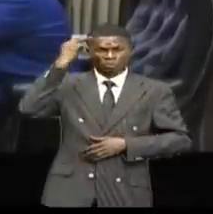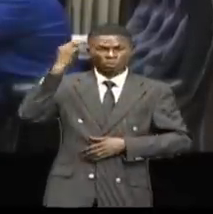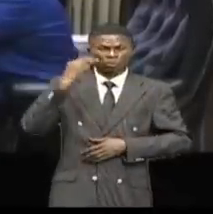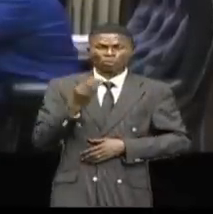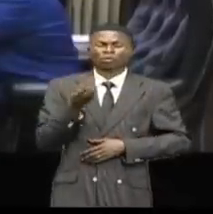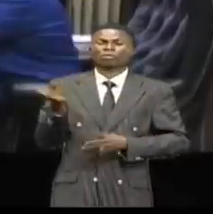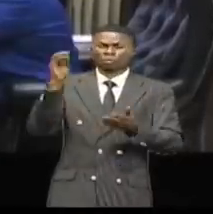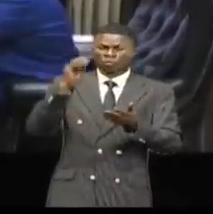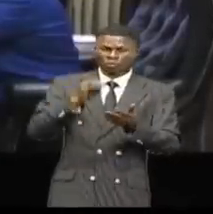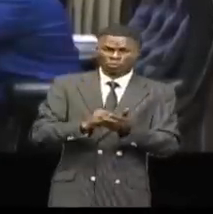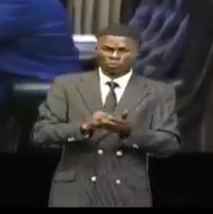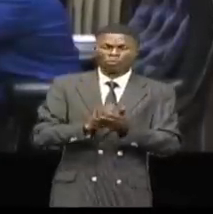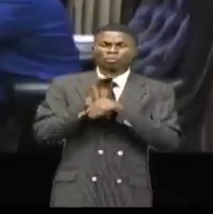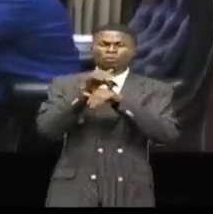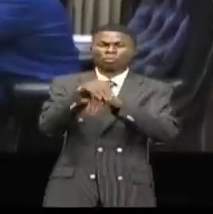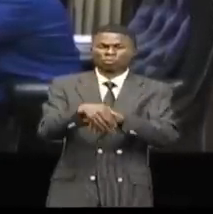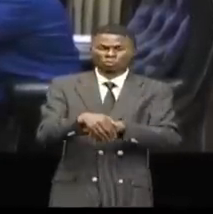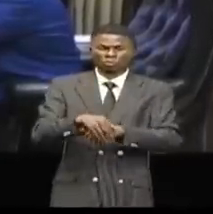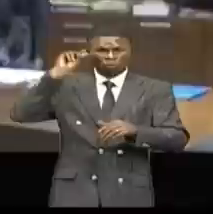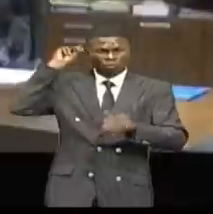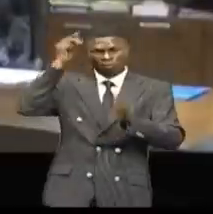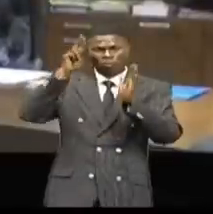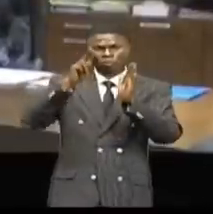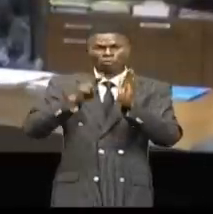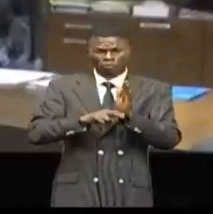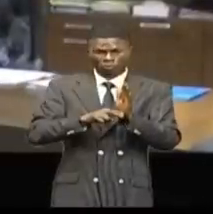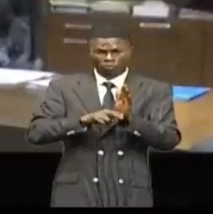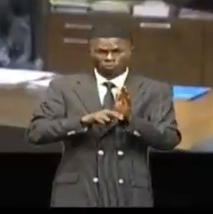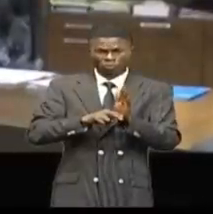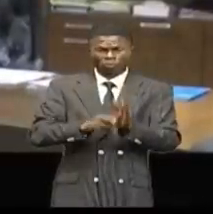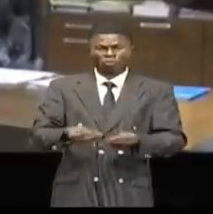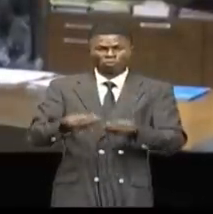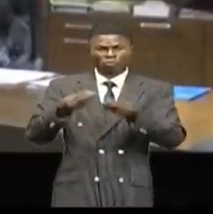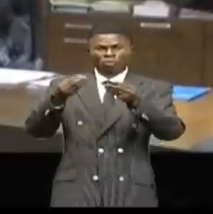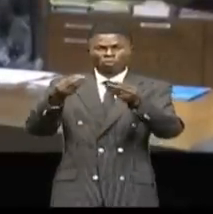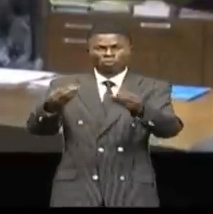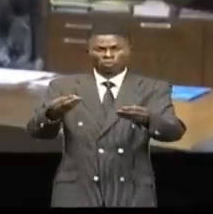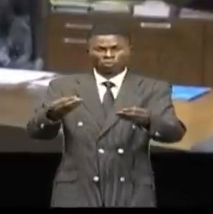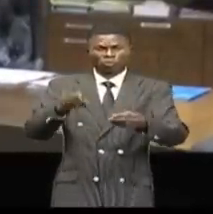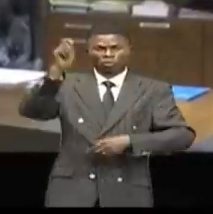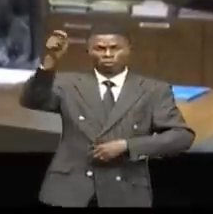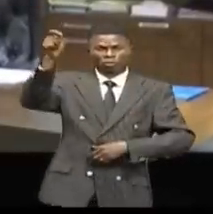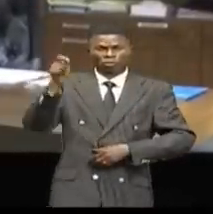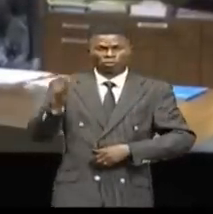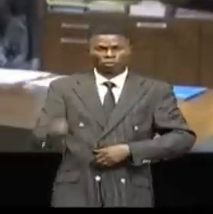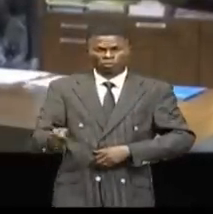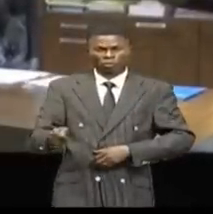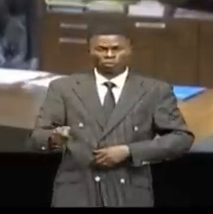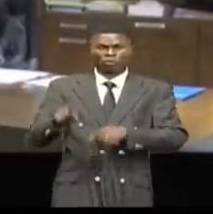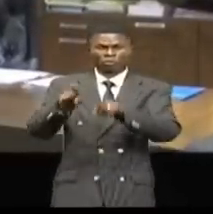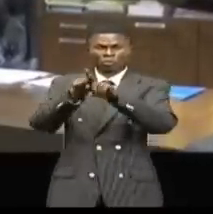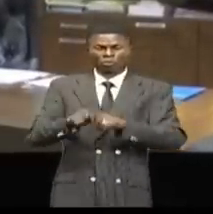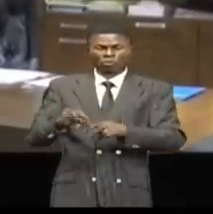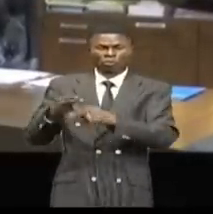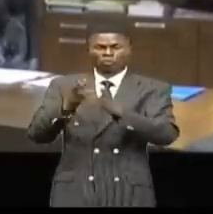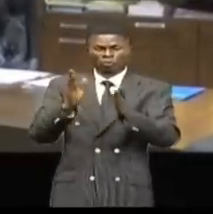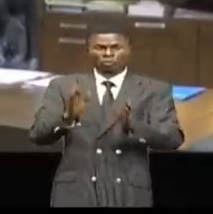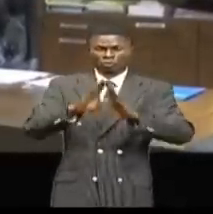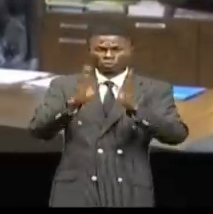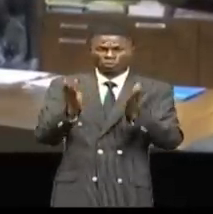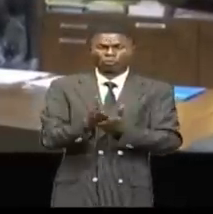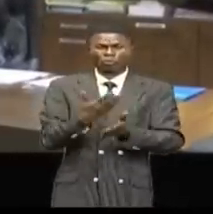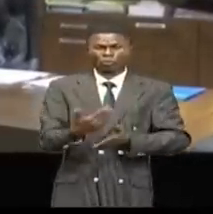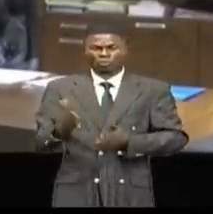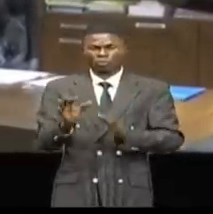renouvelé l'engagement du gouvernement de mettre à la disposition de nos forces de défense et de sécurité toutes les